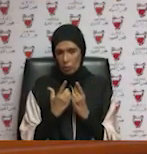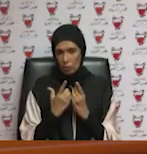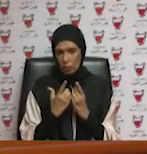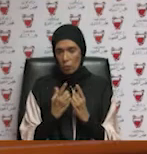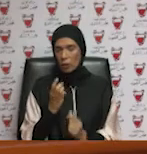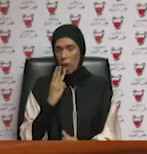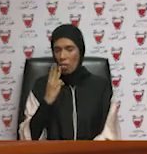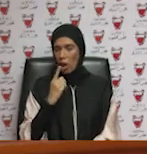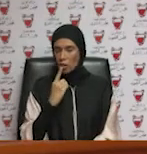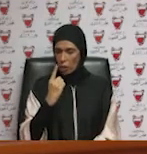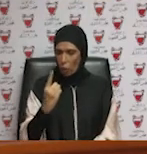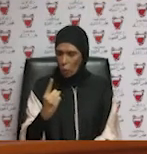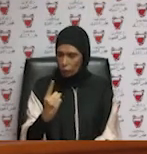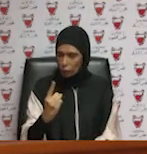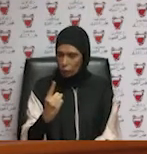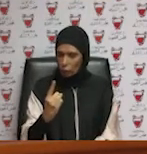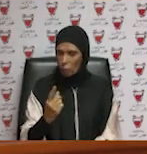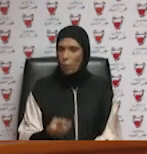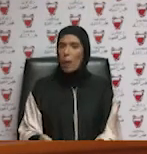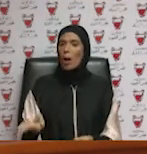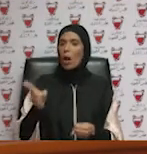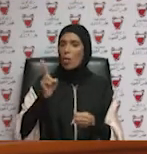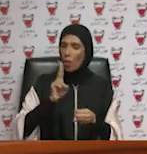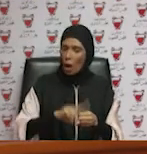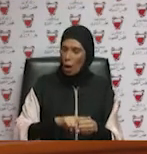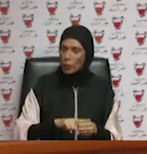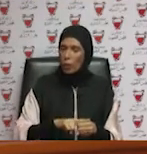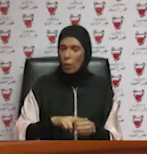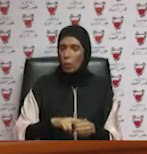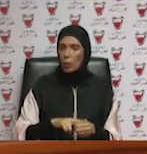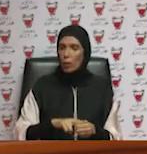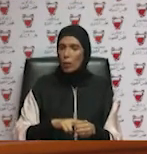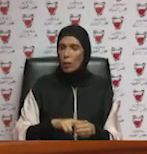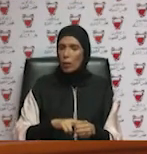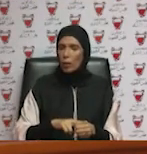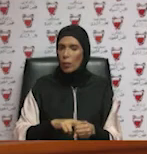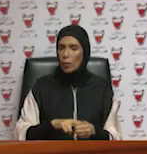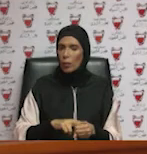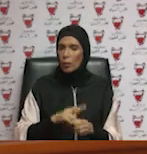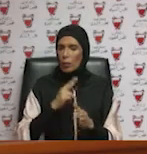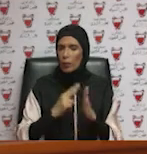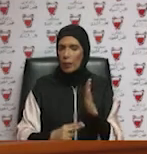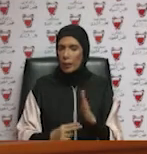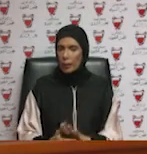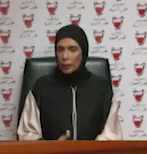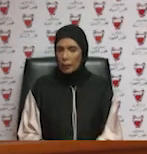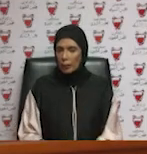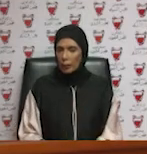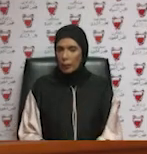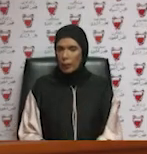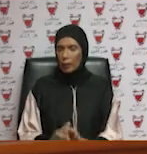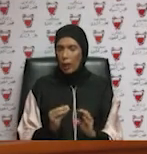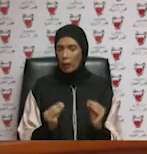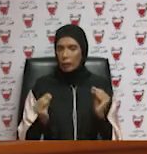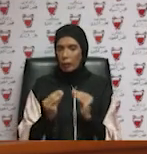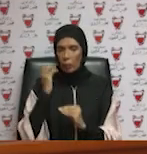الثلاث سنوات أن يعيدوا النظر في تمسكهم بقرارهم. التعديلين المقترحين